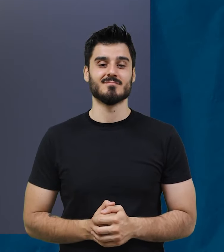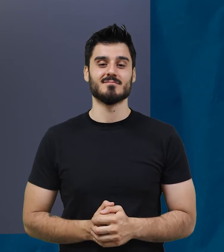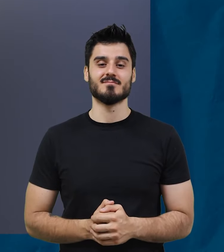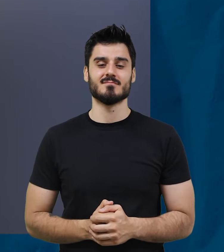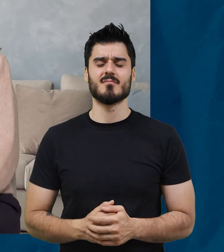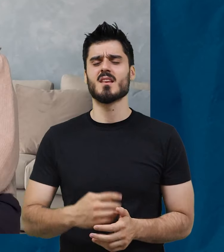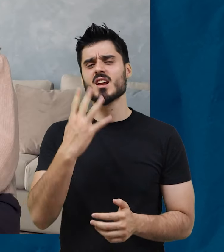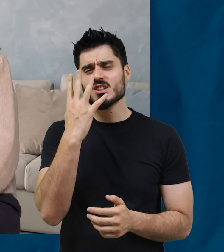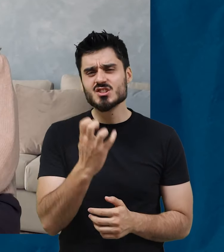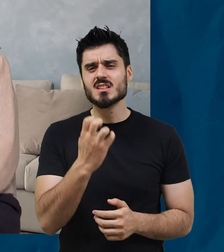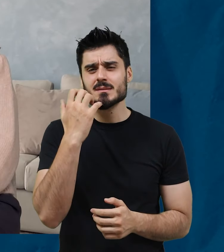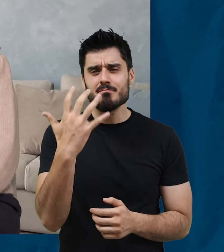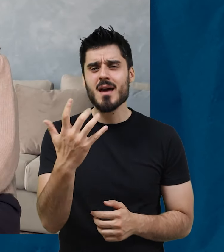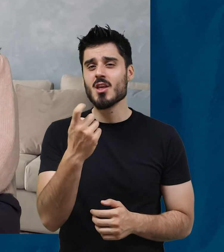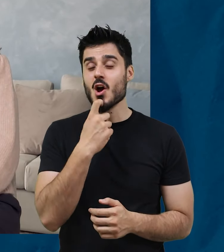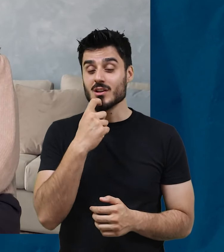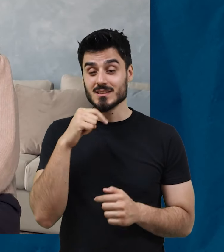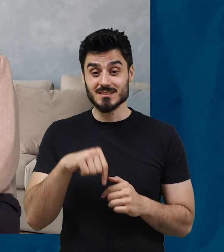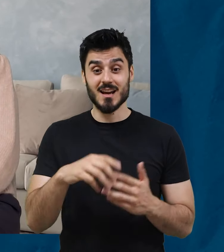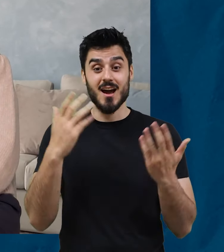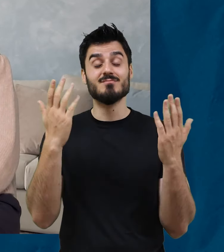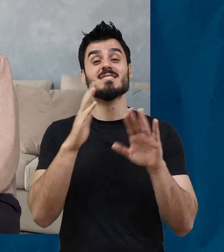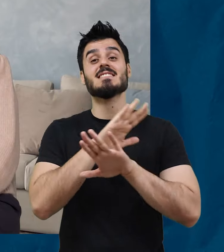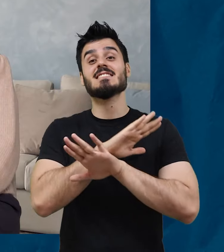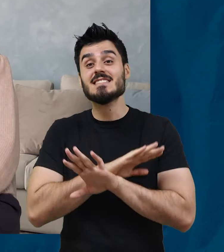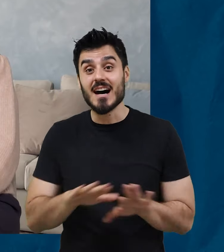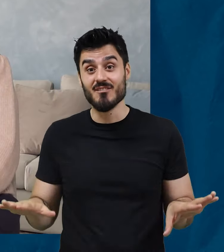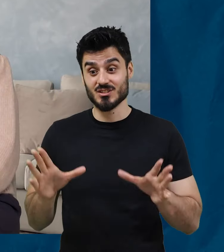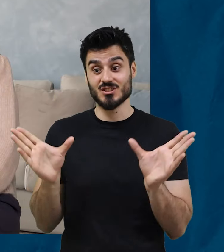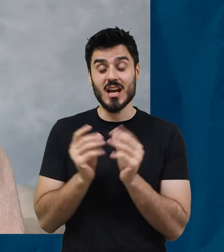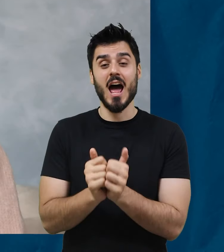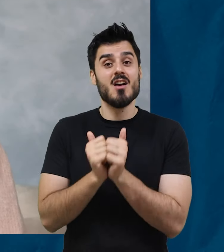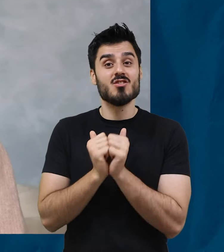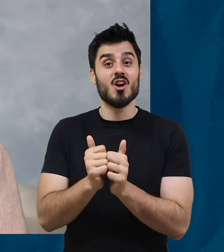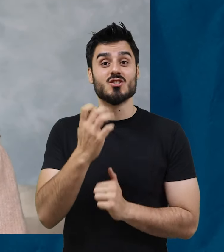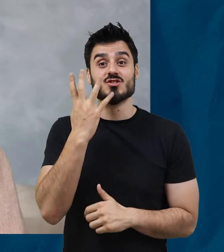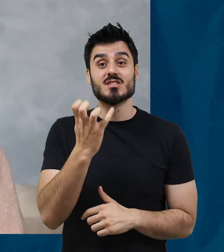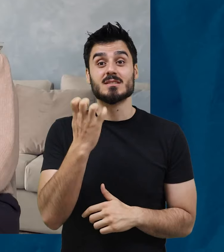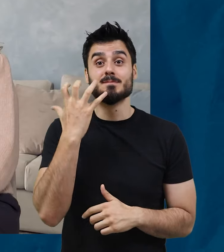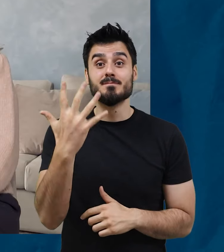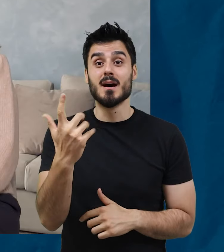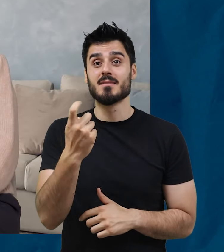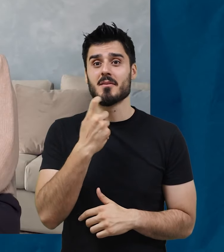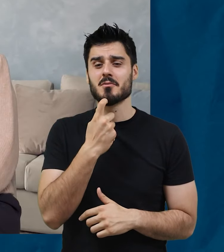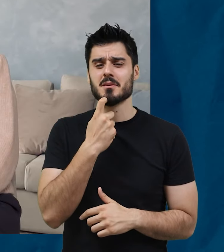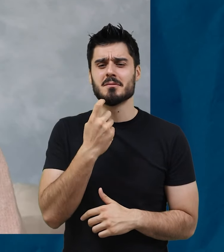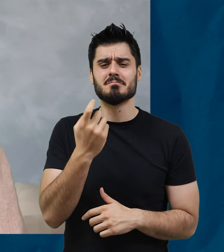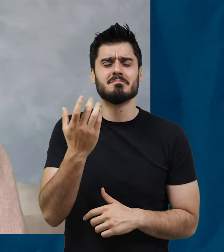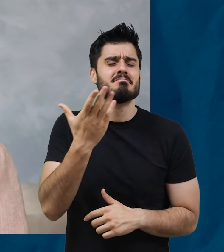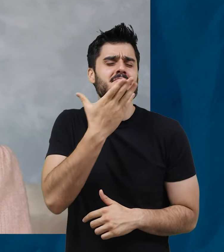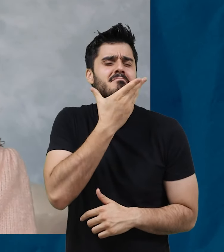Четирите пет години навършваме сега през октомври. Официално от сватбата. Ние просто се оженихме на пет. Да.